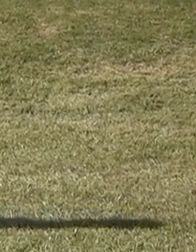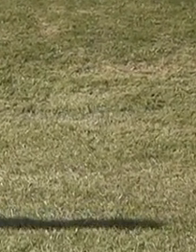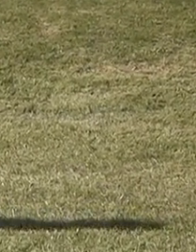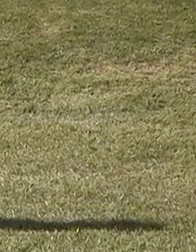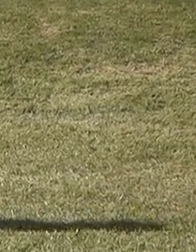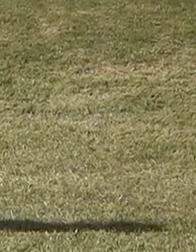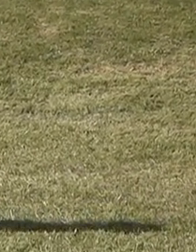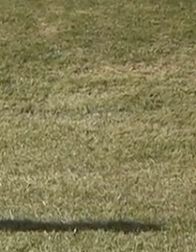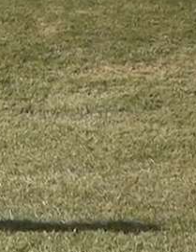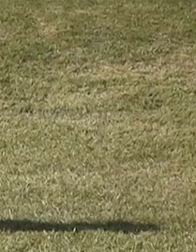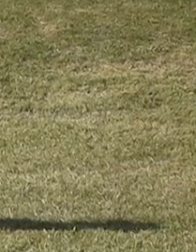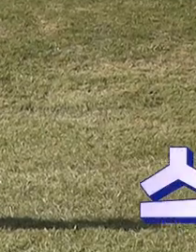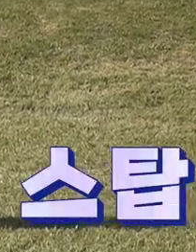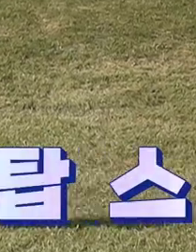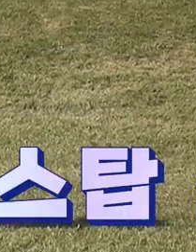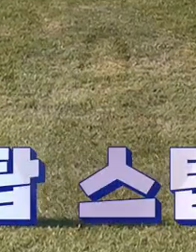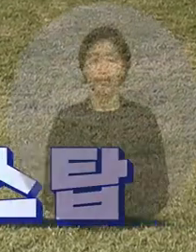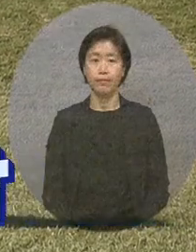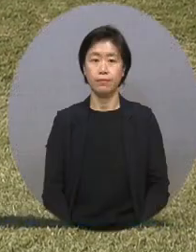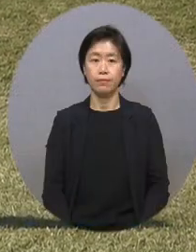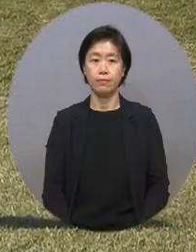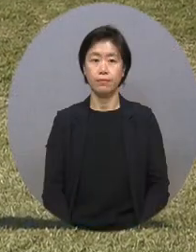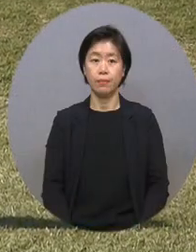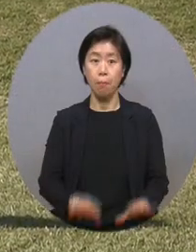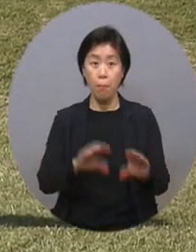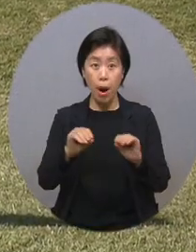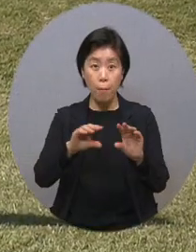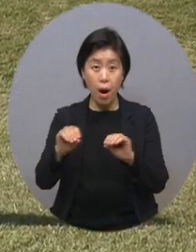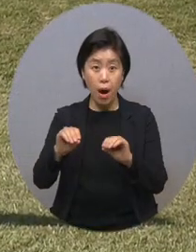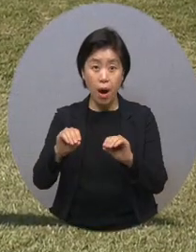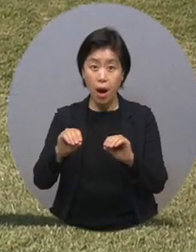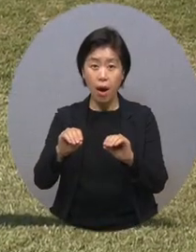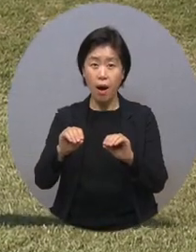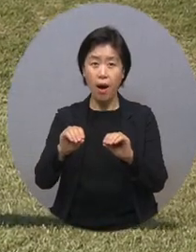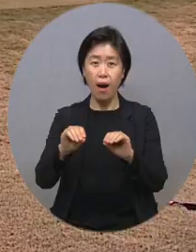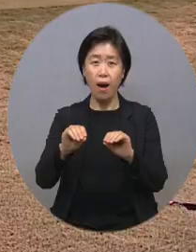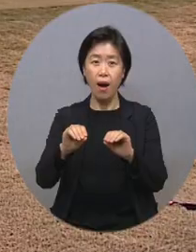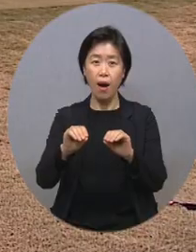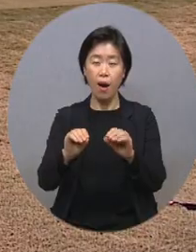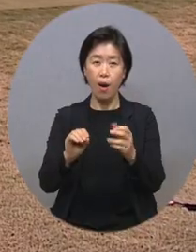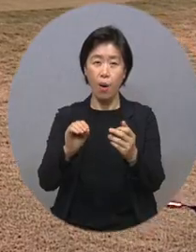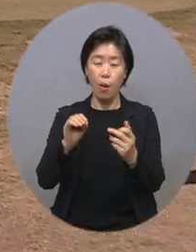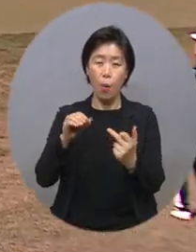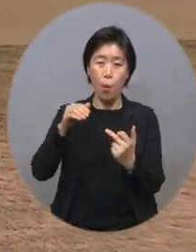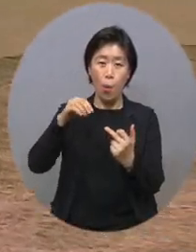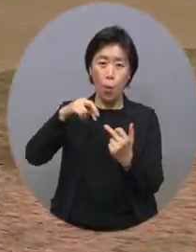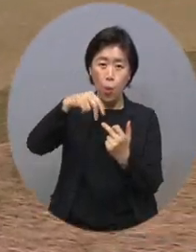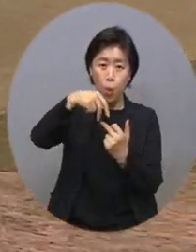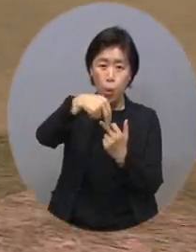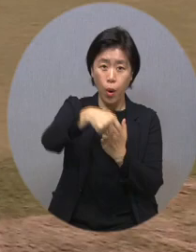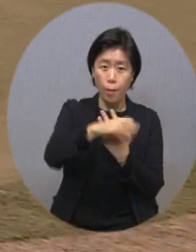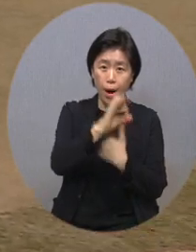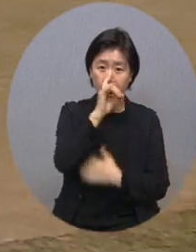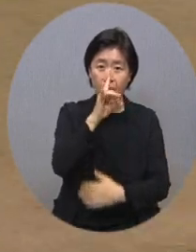커? 스톱. 스톱. 스톱. 내려오면 안 돼. 스톱. 아~